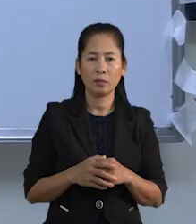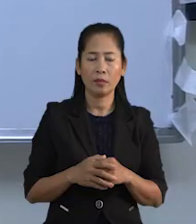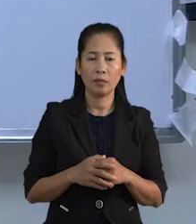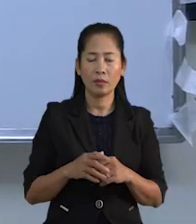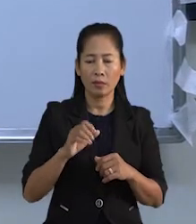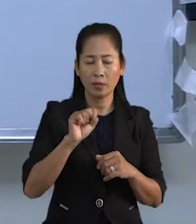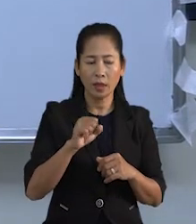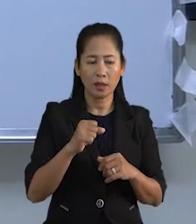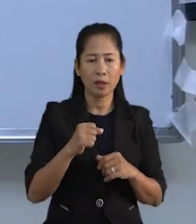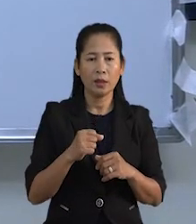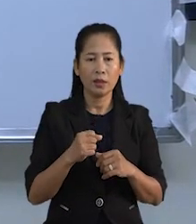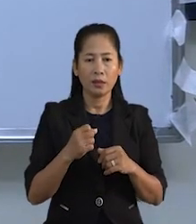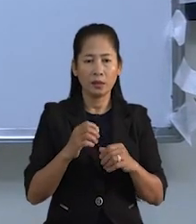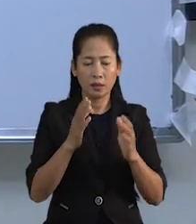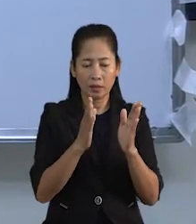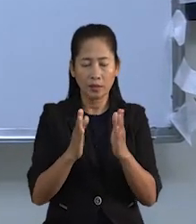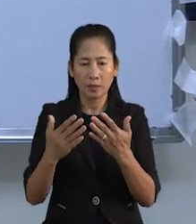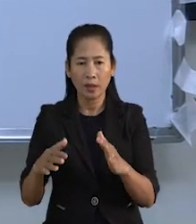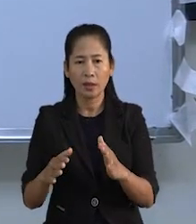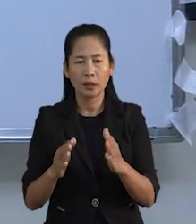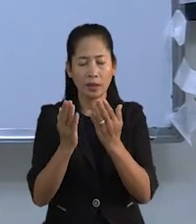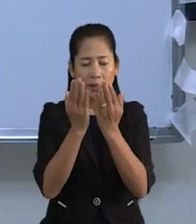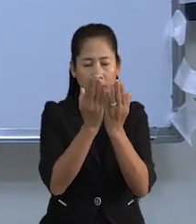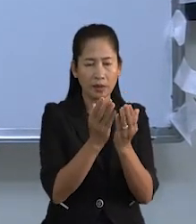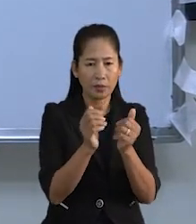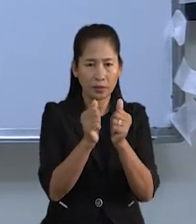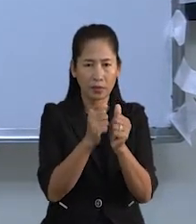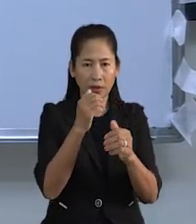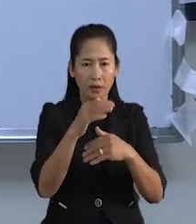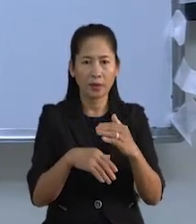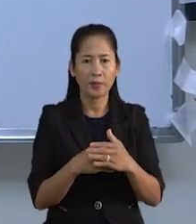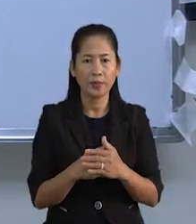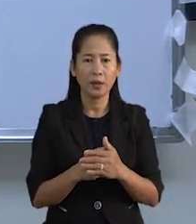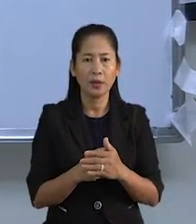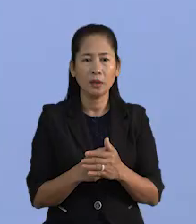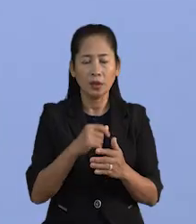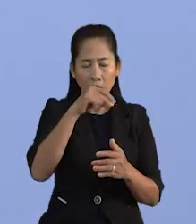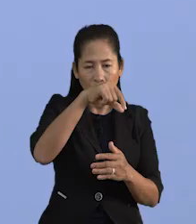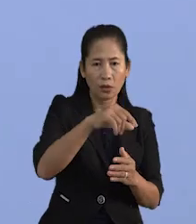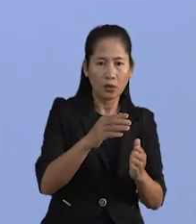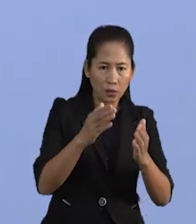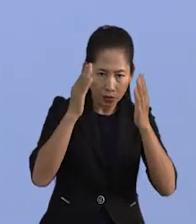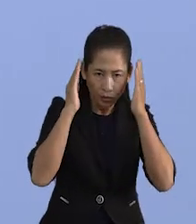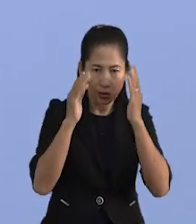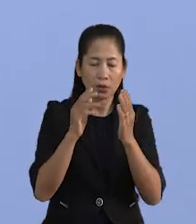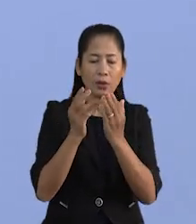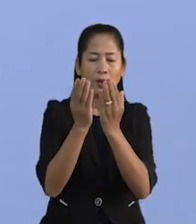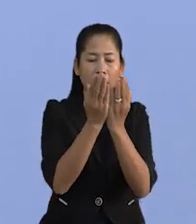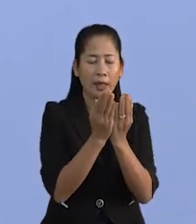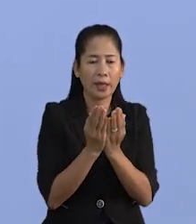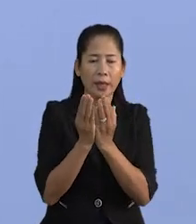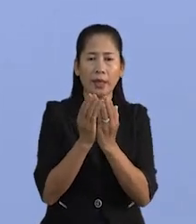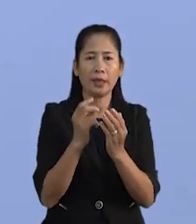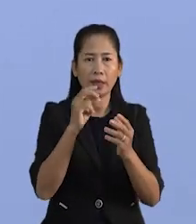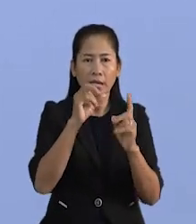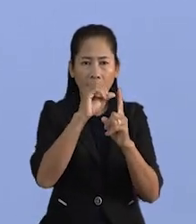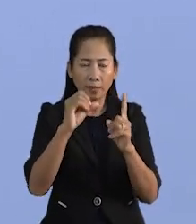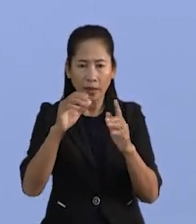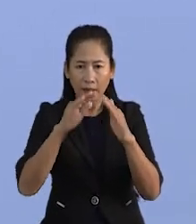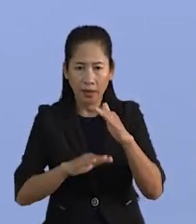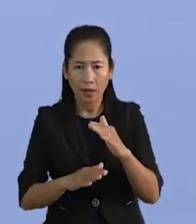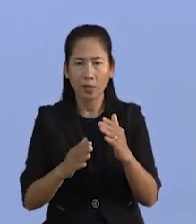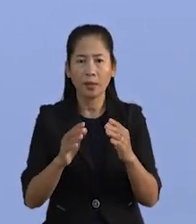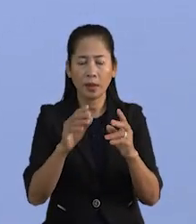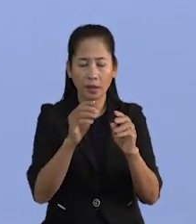បាទតោះឡើយលោកគ្រូរៀបចំរួចហើយសូមកូនអានជាមួយលោកគ្រូទាំងអស់គ្នាកចូលអានលបះខាងក្រោម